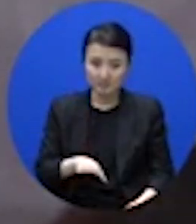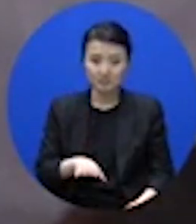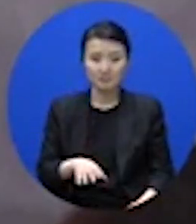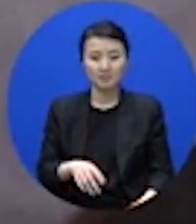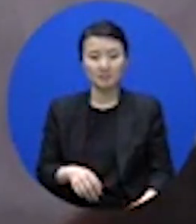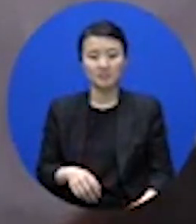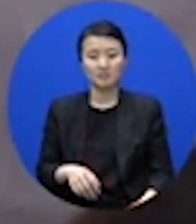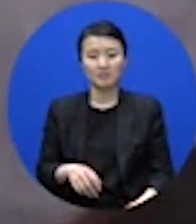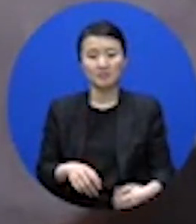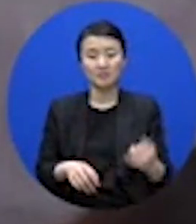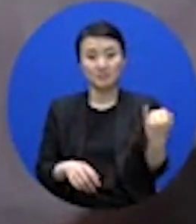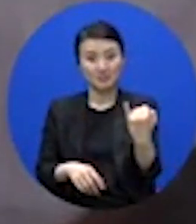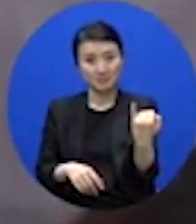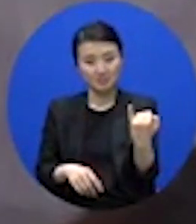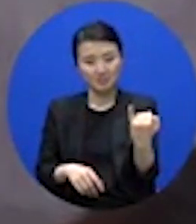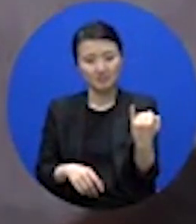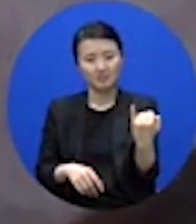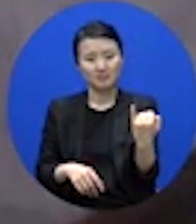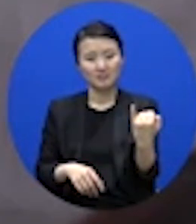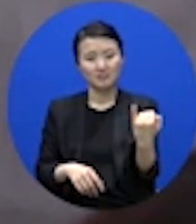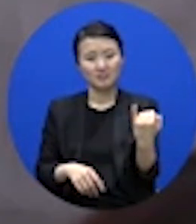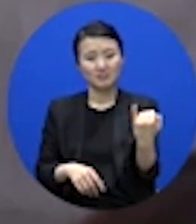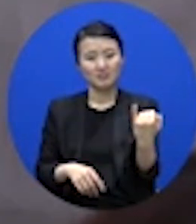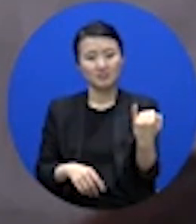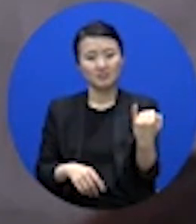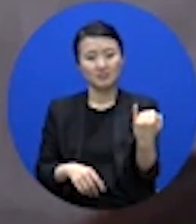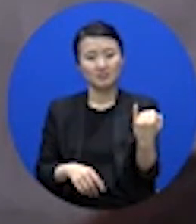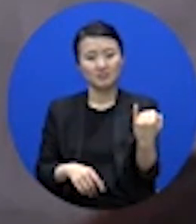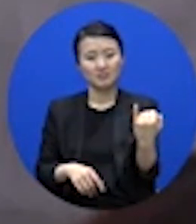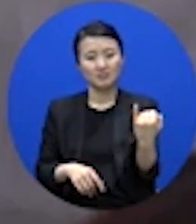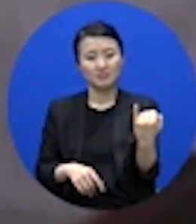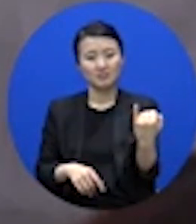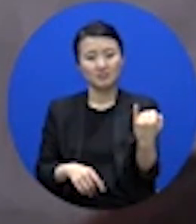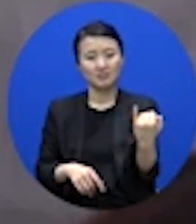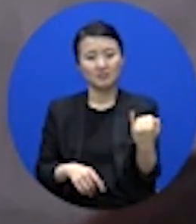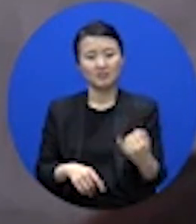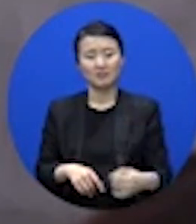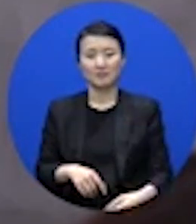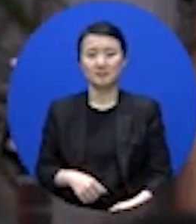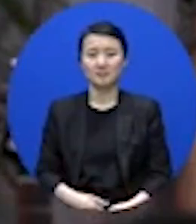제가 그 분이 한 번은 저를